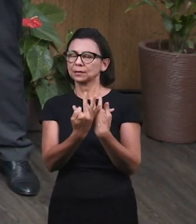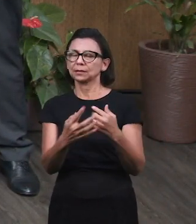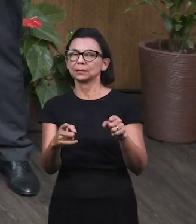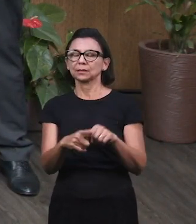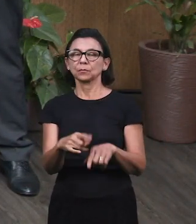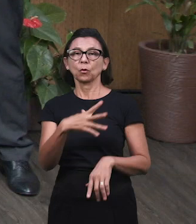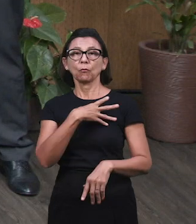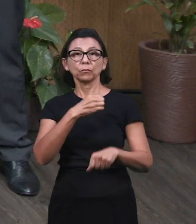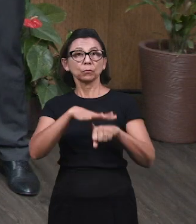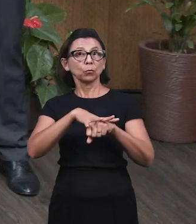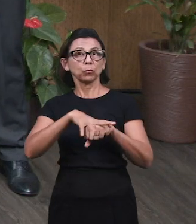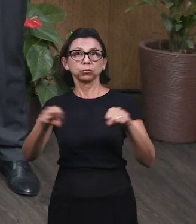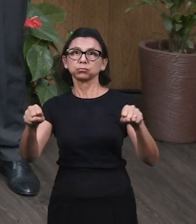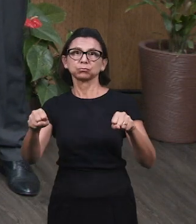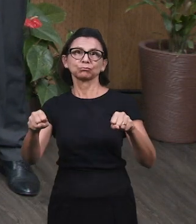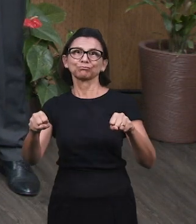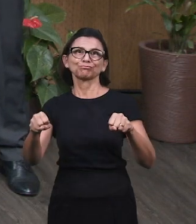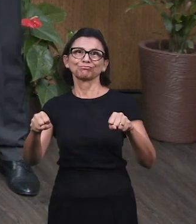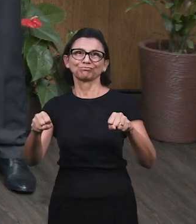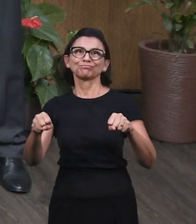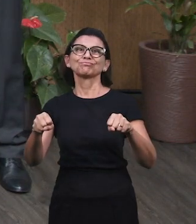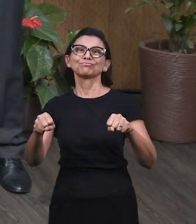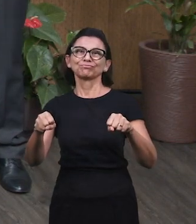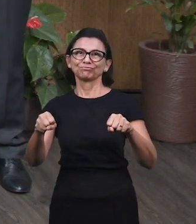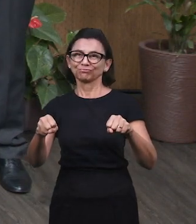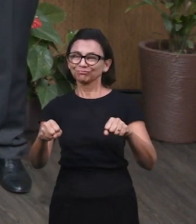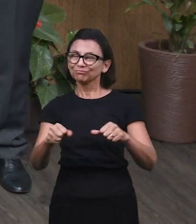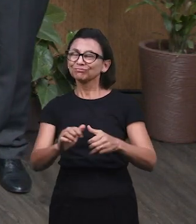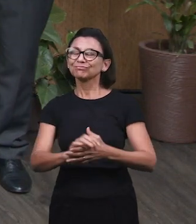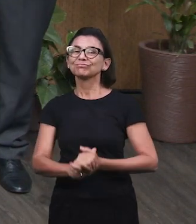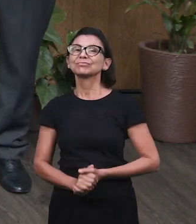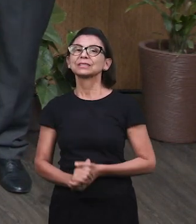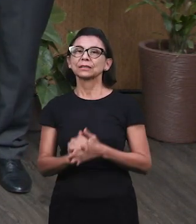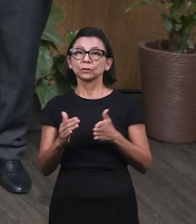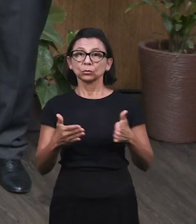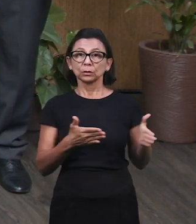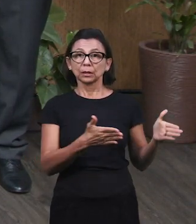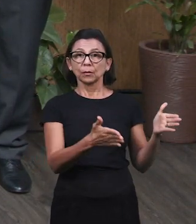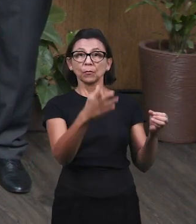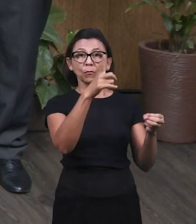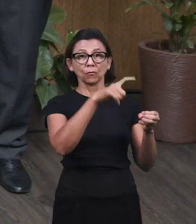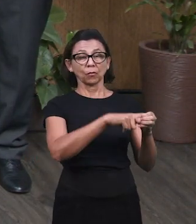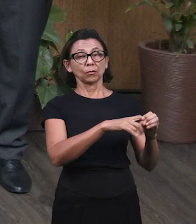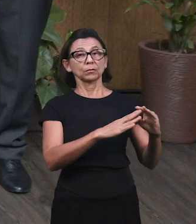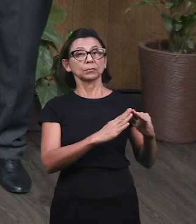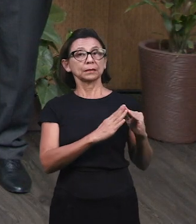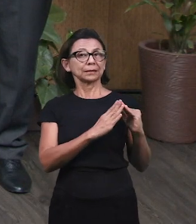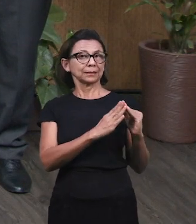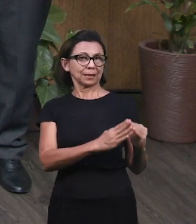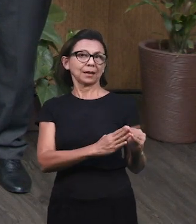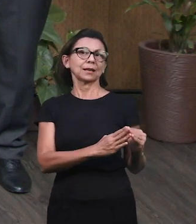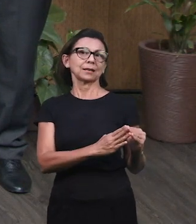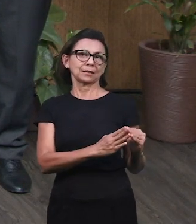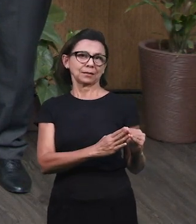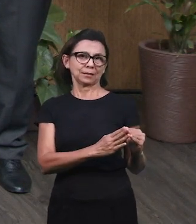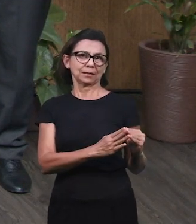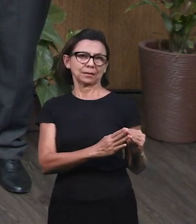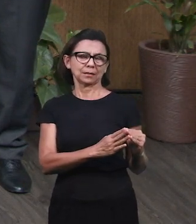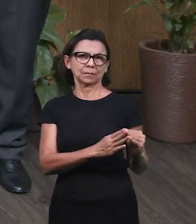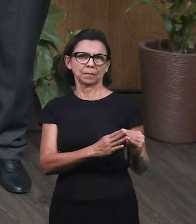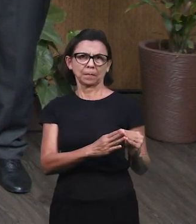dans le chemin en revenant vers sa maison et quelques-uns de ses serviteurs sont venus à sa